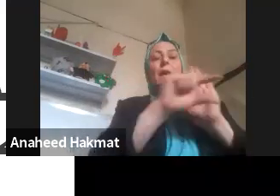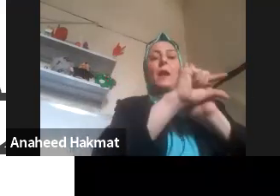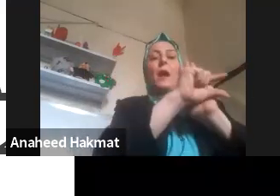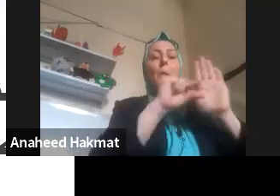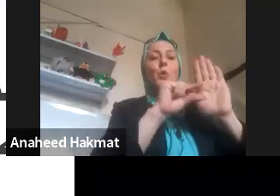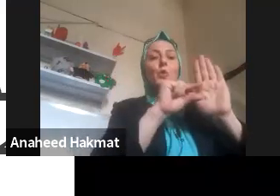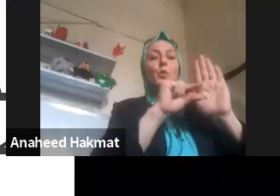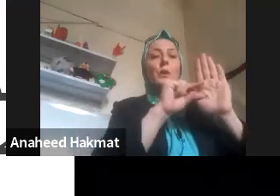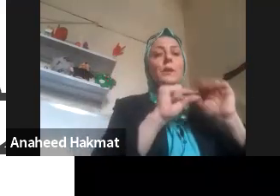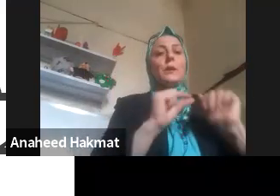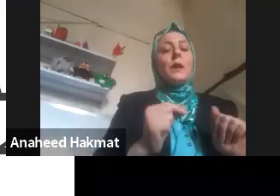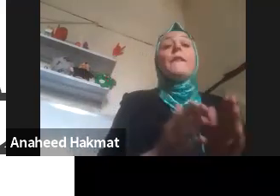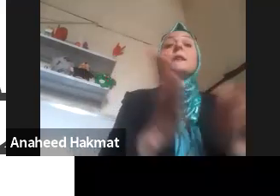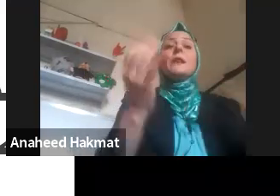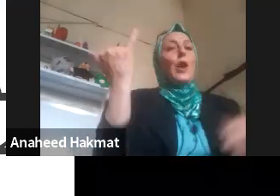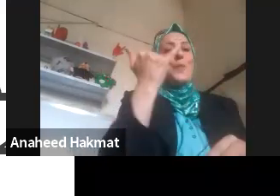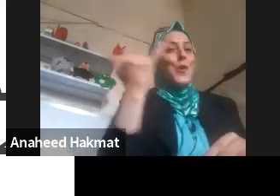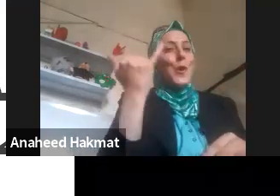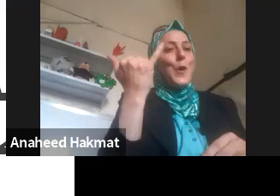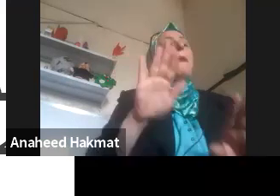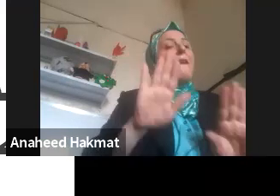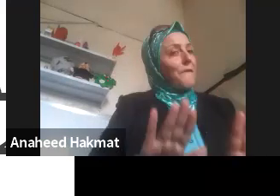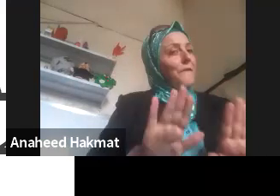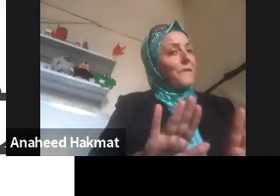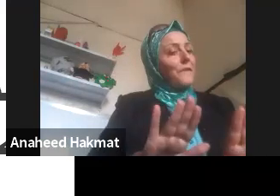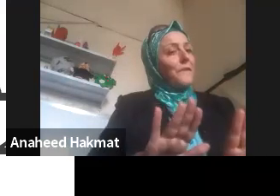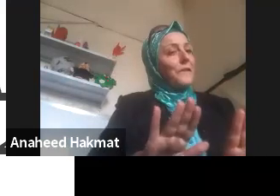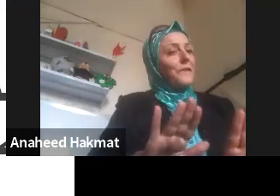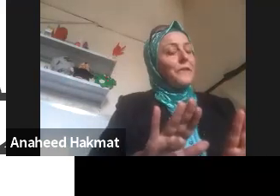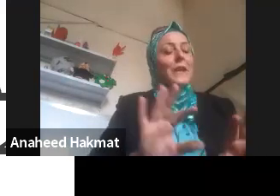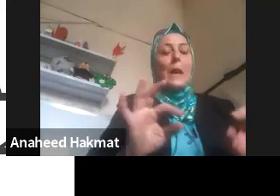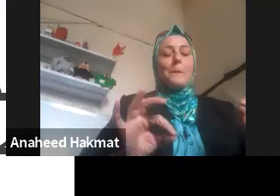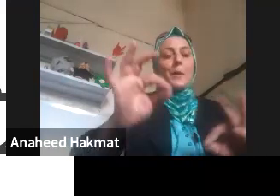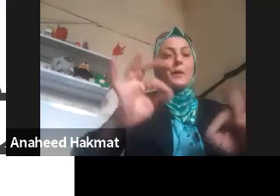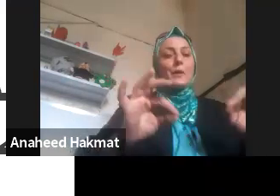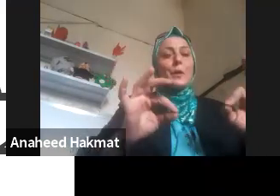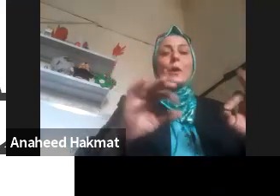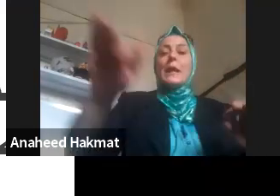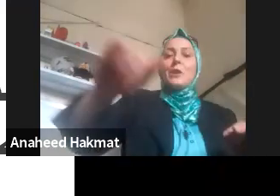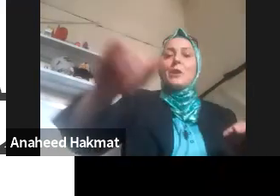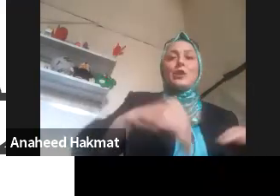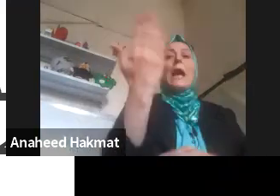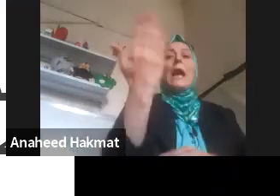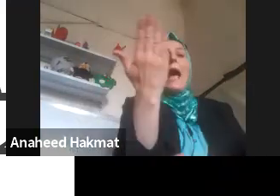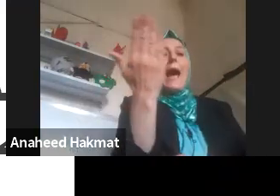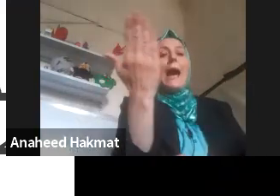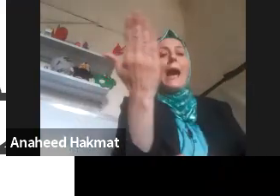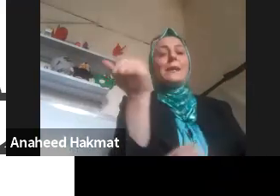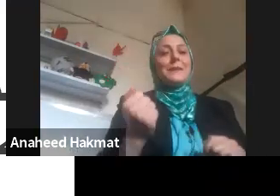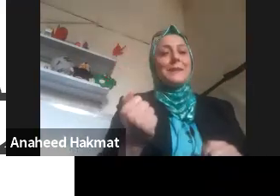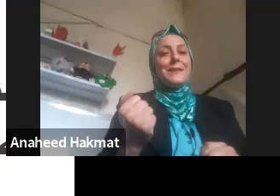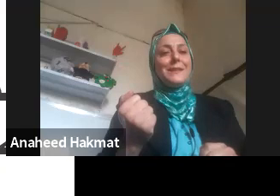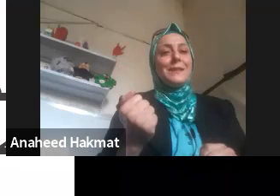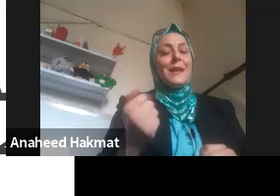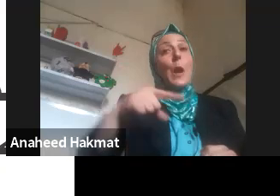مهم يكون في وضع بروتوكول إحالة جوا المدرسة لما يتم في الإبلاغ عن حالات بكون